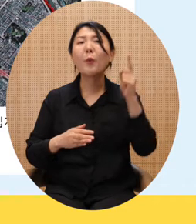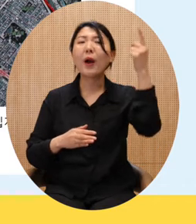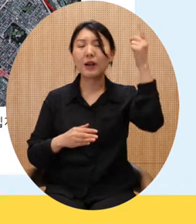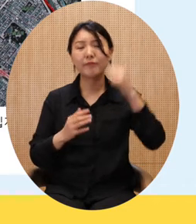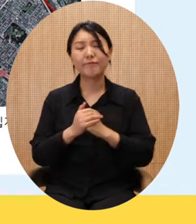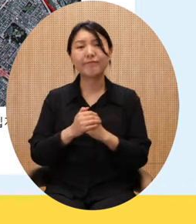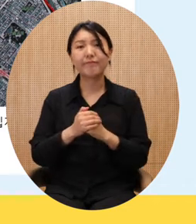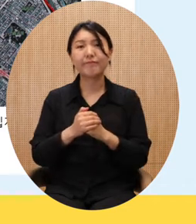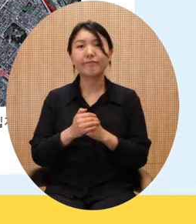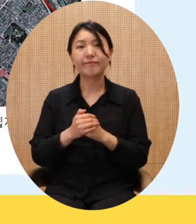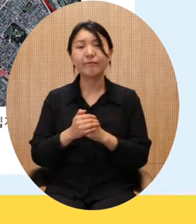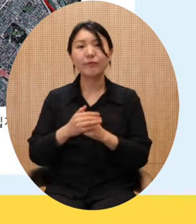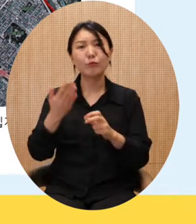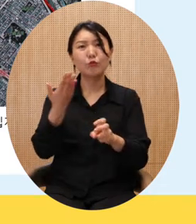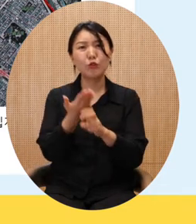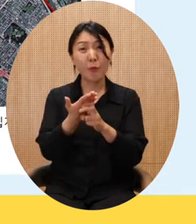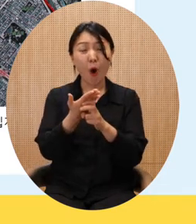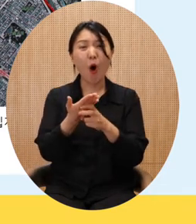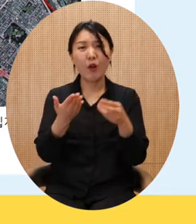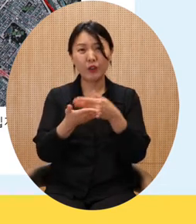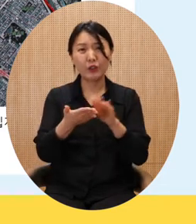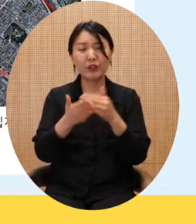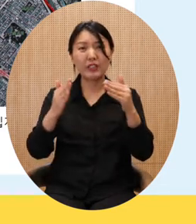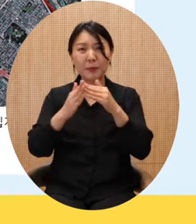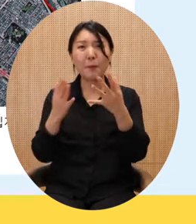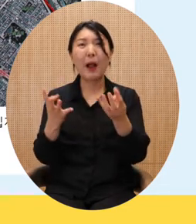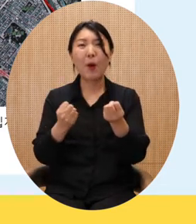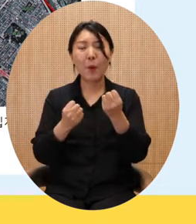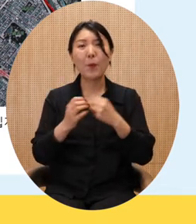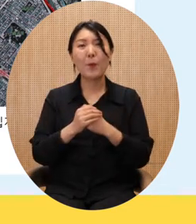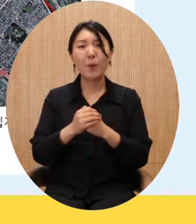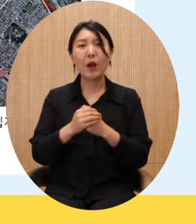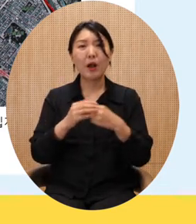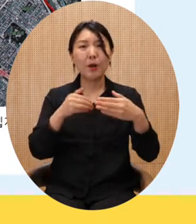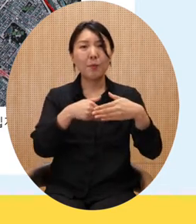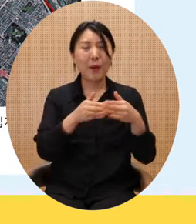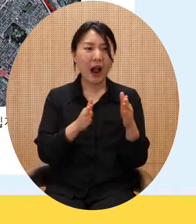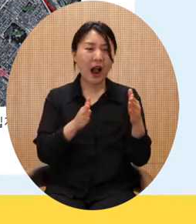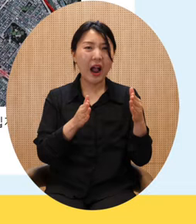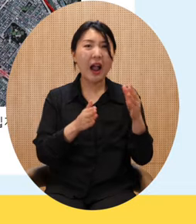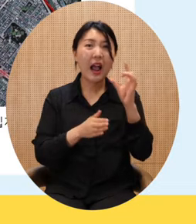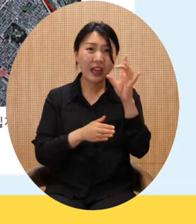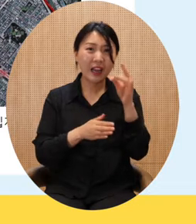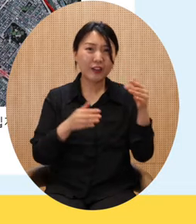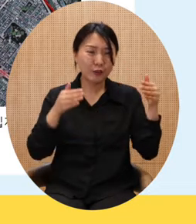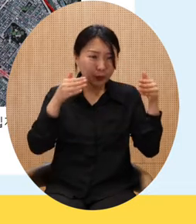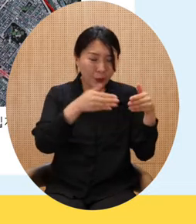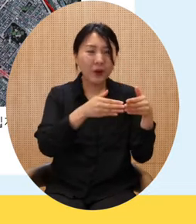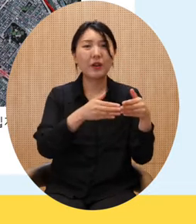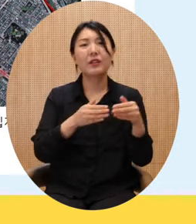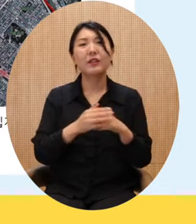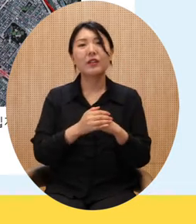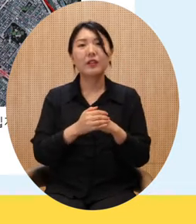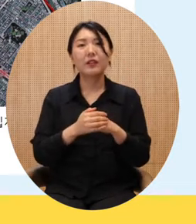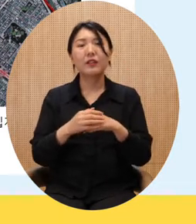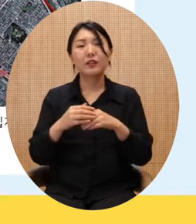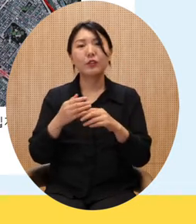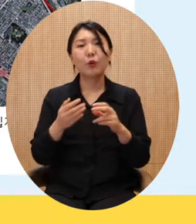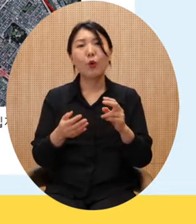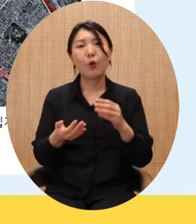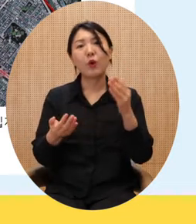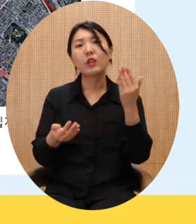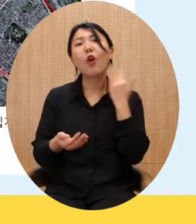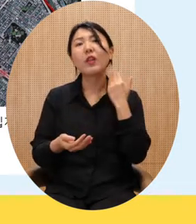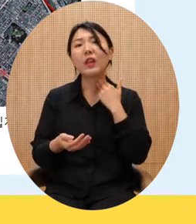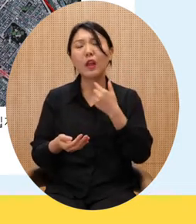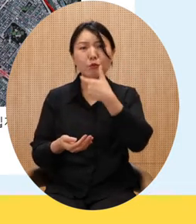불법 쪼개기 주택이 다수이고요. 원룸 밀집 지역입니다. 전세 매물이 부족하여 전세 임대주택 공급이